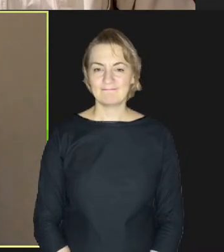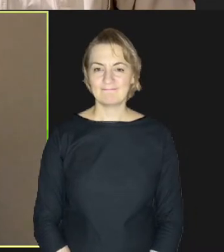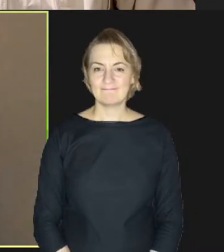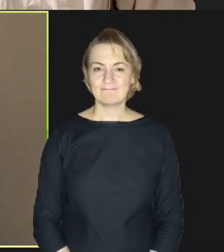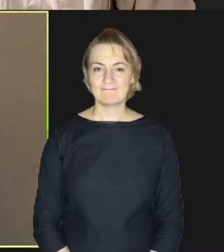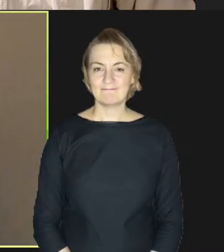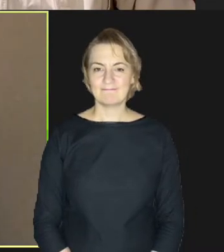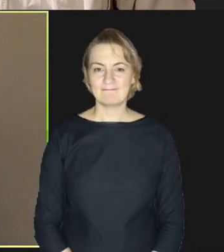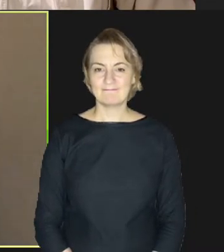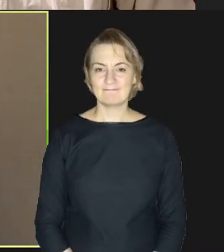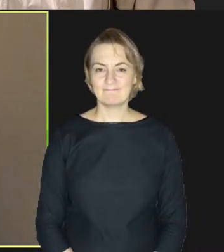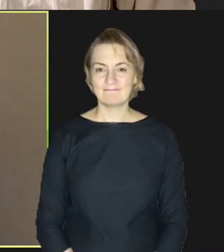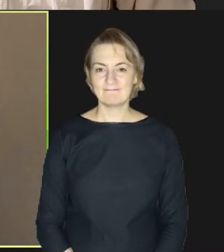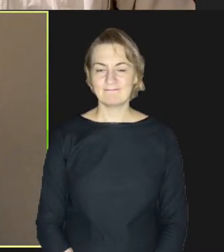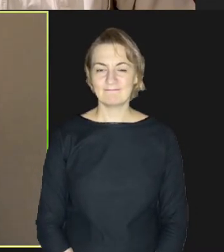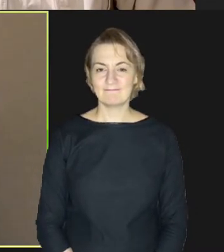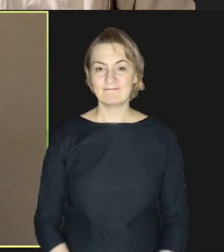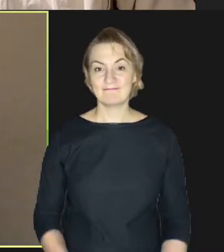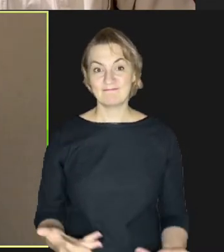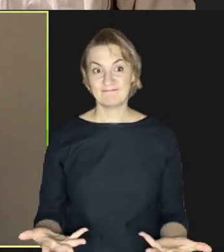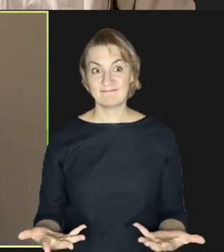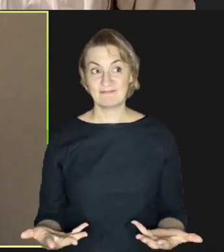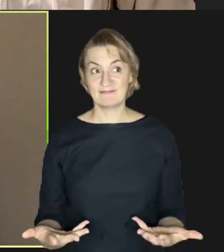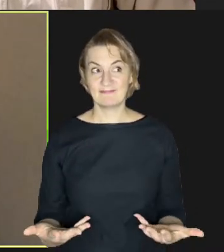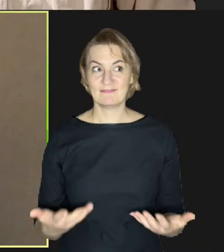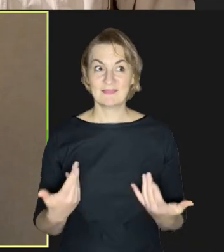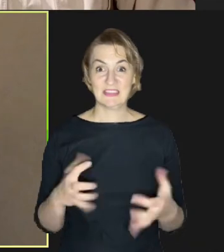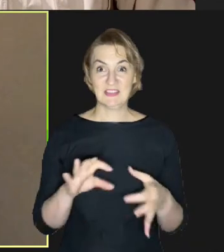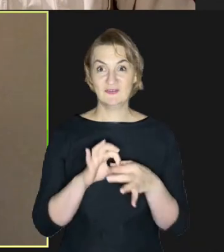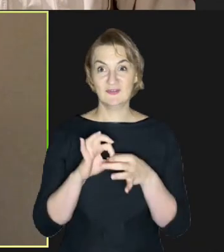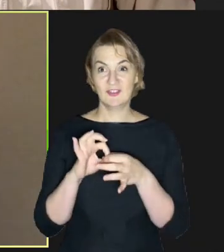W ogóle zastanawiam się, czy jest jakiś związek, bo